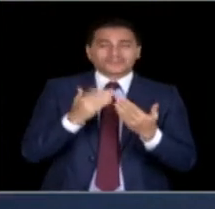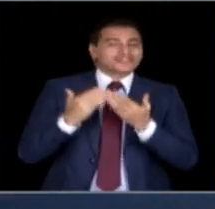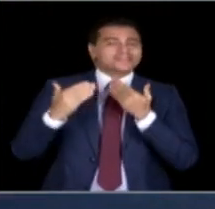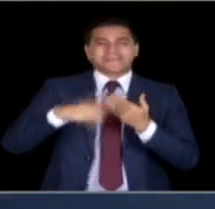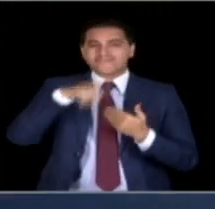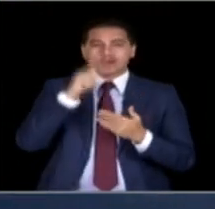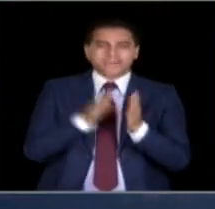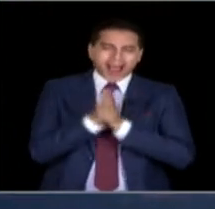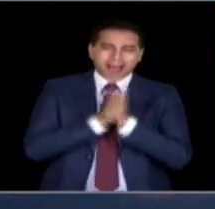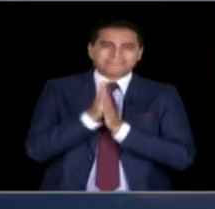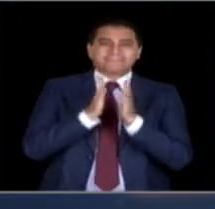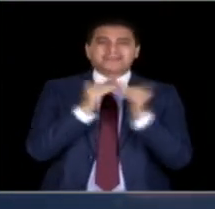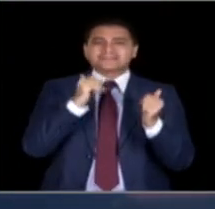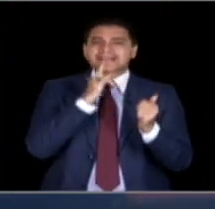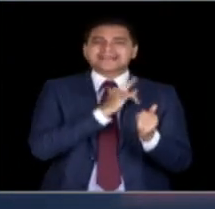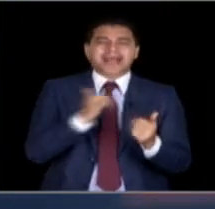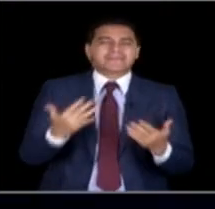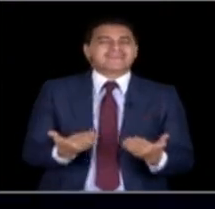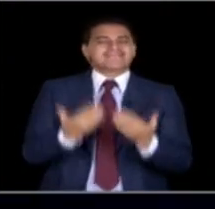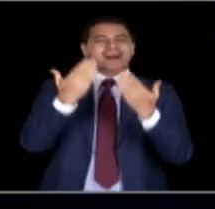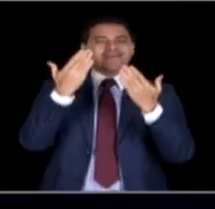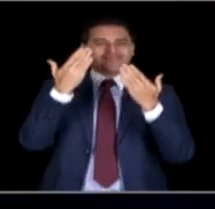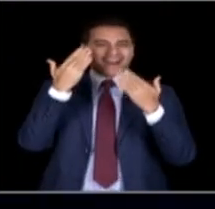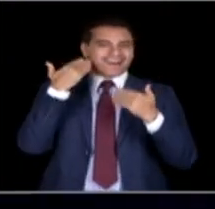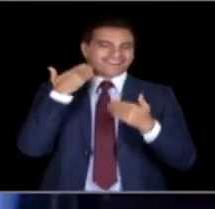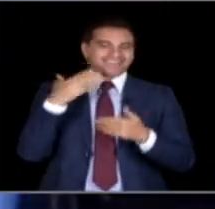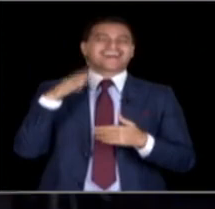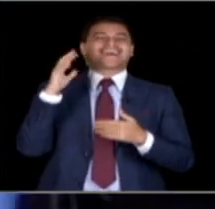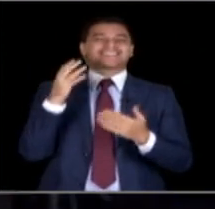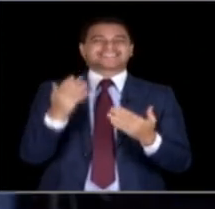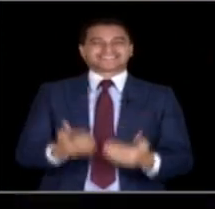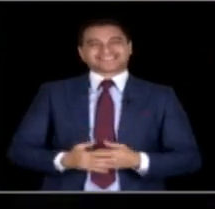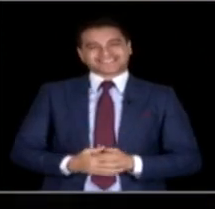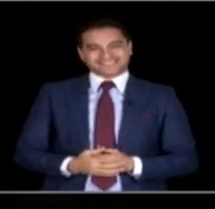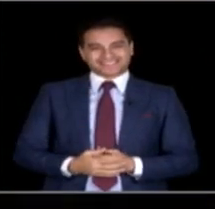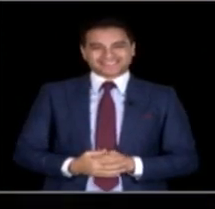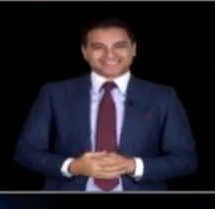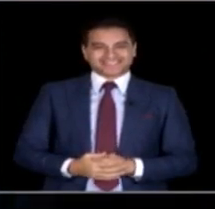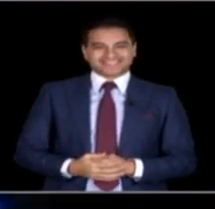يوم حماسي، مصر دايماً رفع راسي.